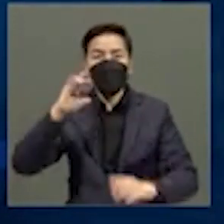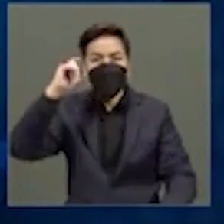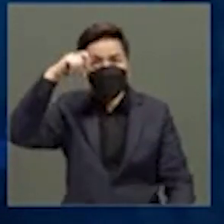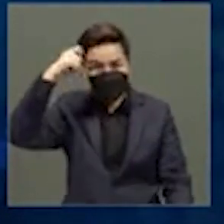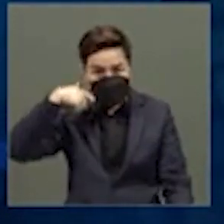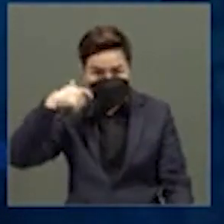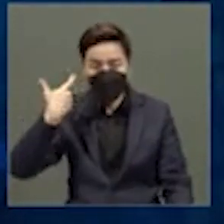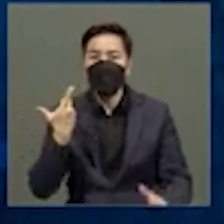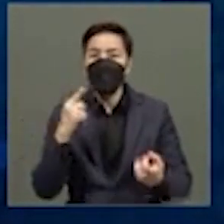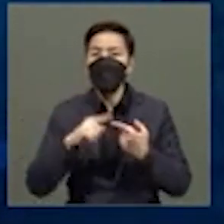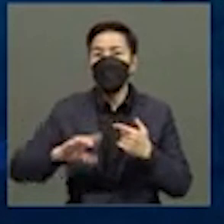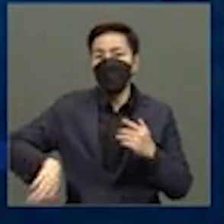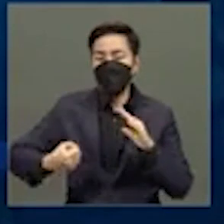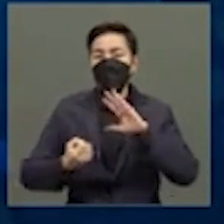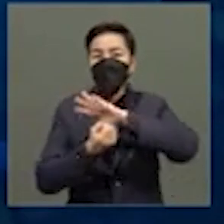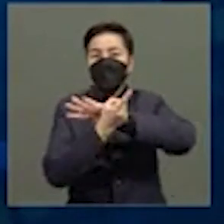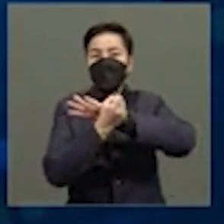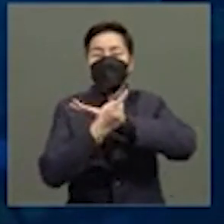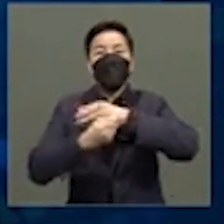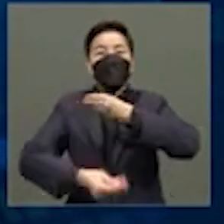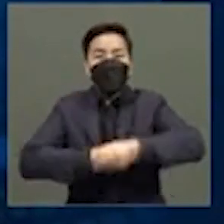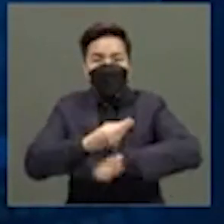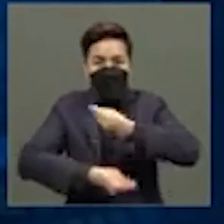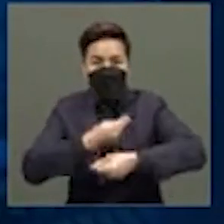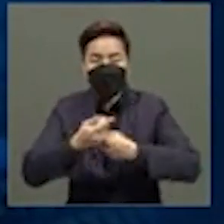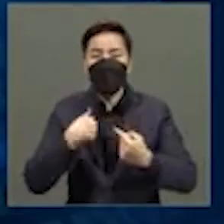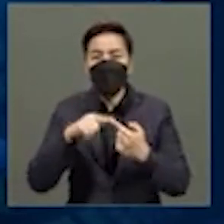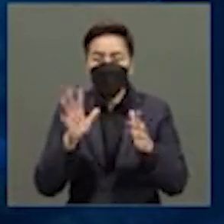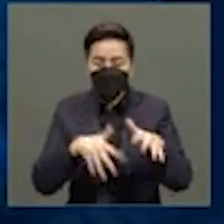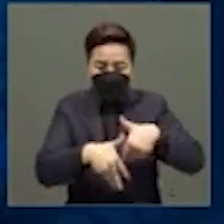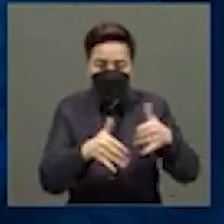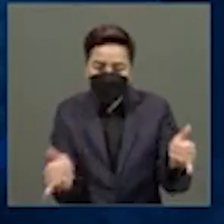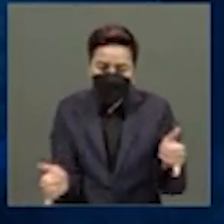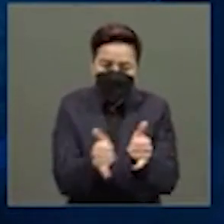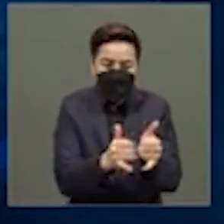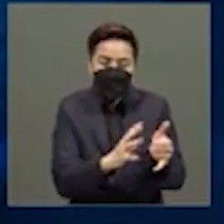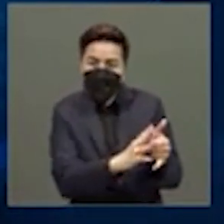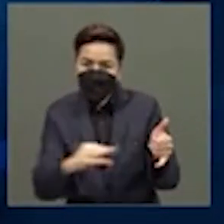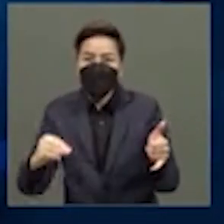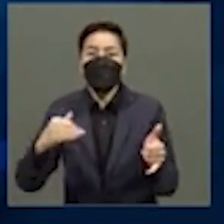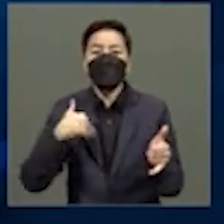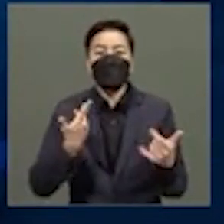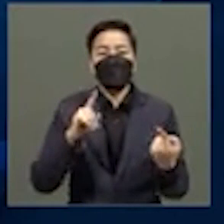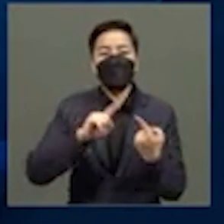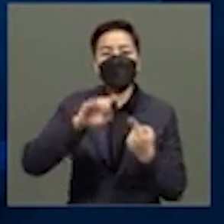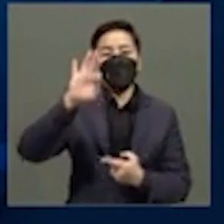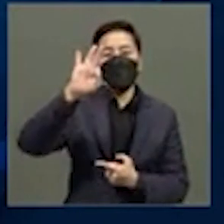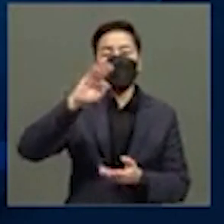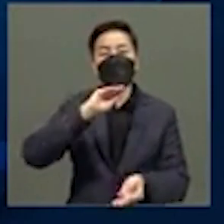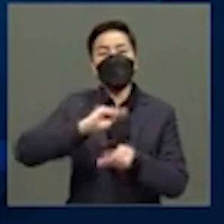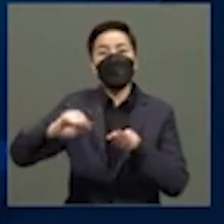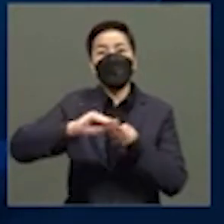ราชานะคะเป็นตลาดสดแล้วก็มีรายงานสัมผัสในชุมชนด้วยนะคะอันดับที่9ฉะเชิงเทรา